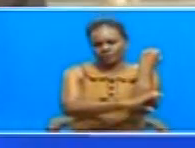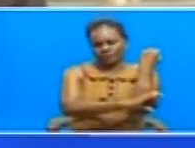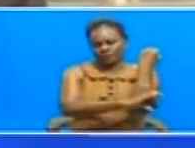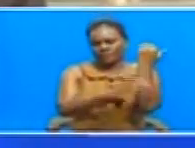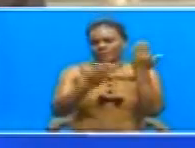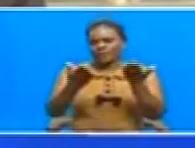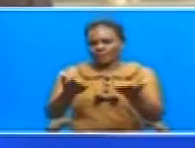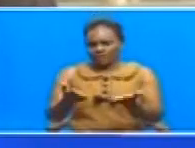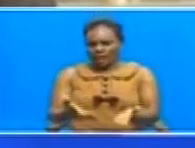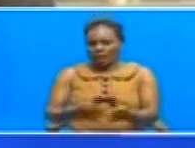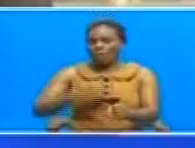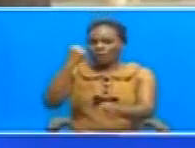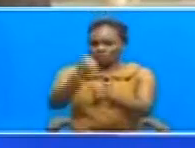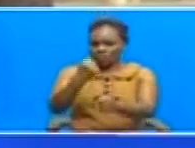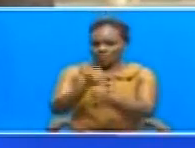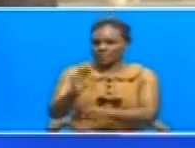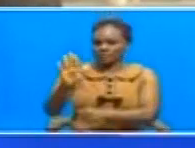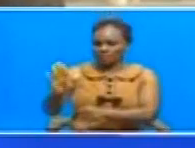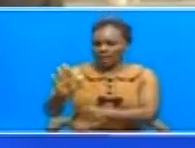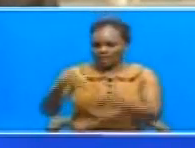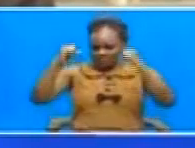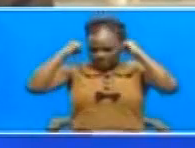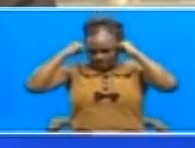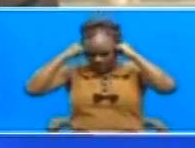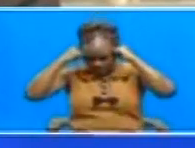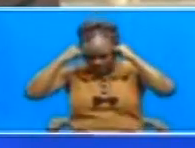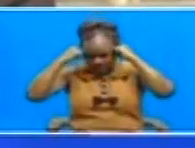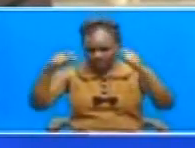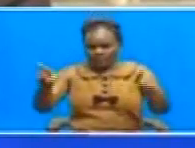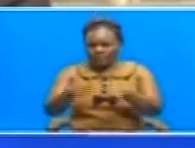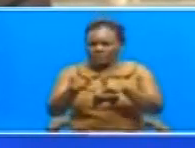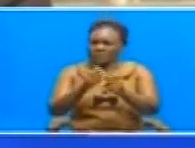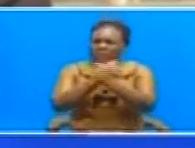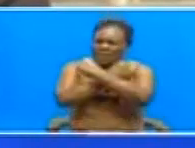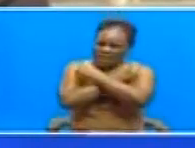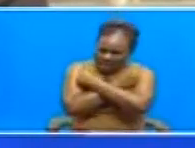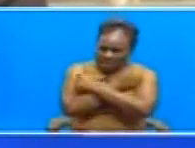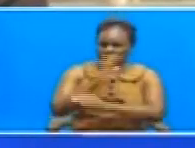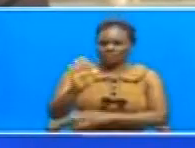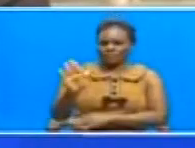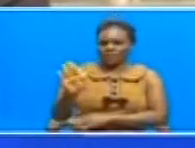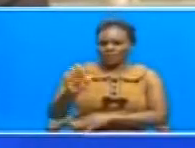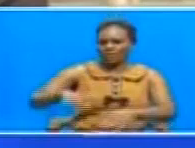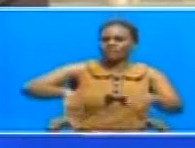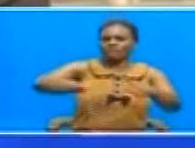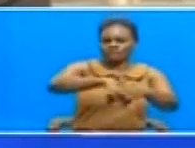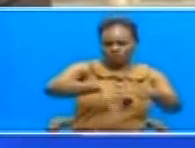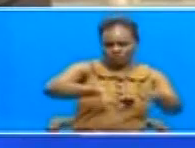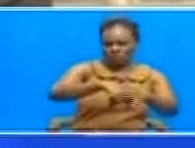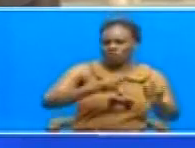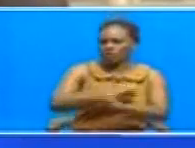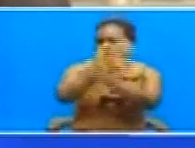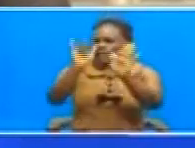Already his outstanding performance in his studies and his passion for football are